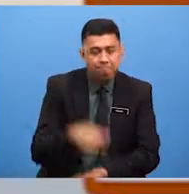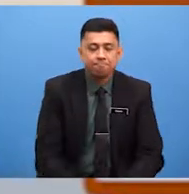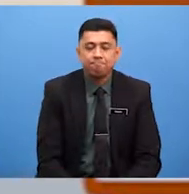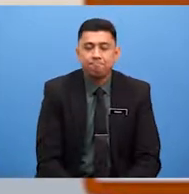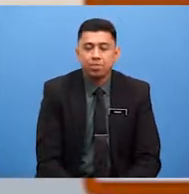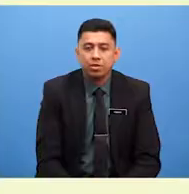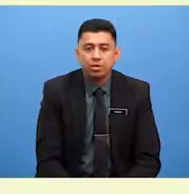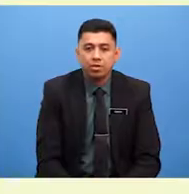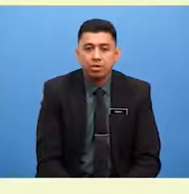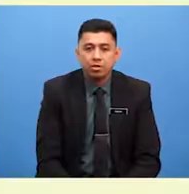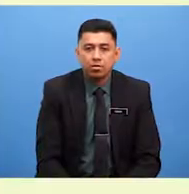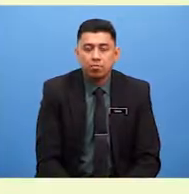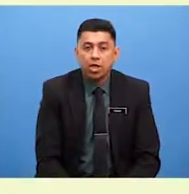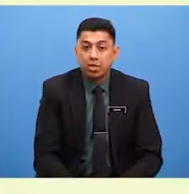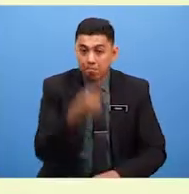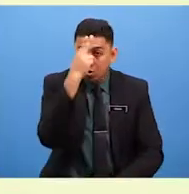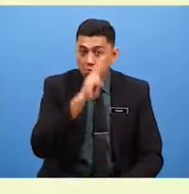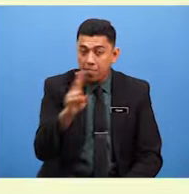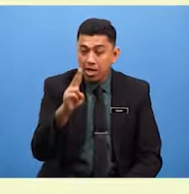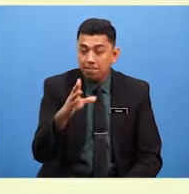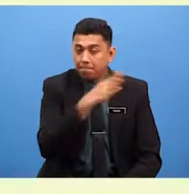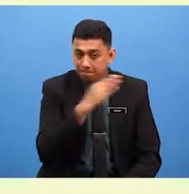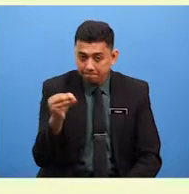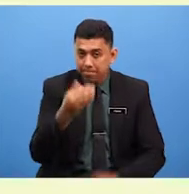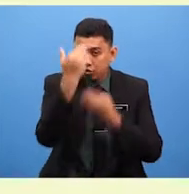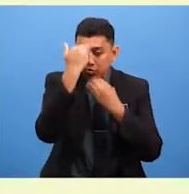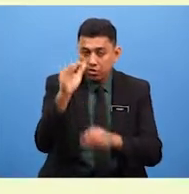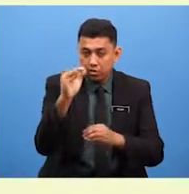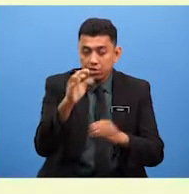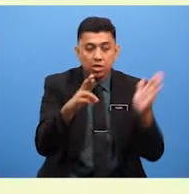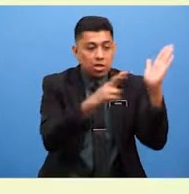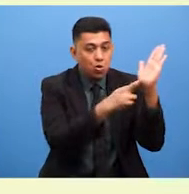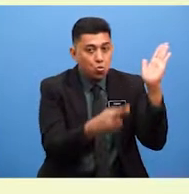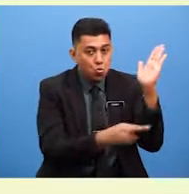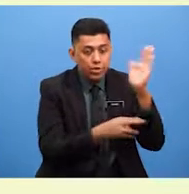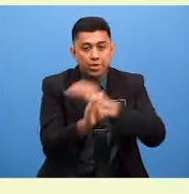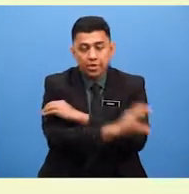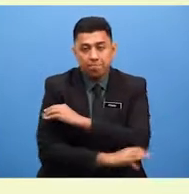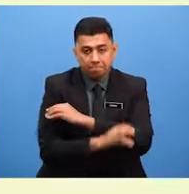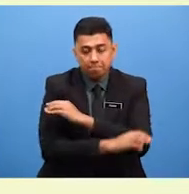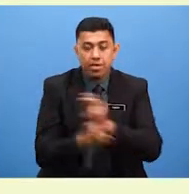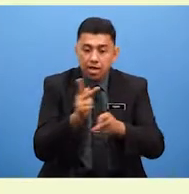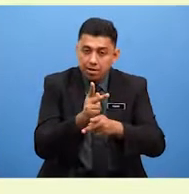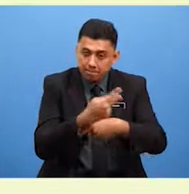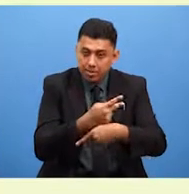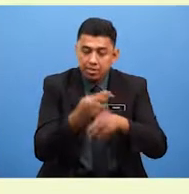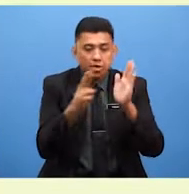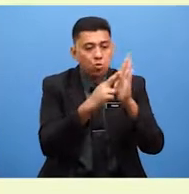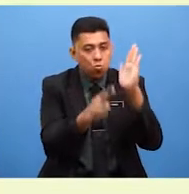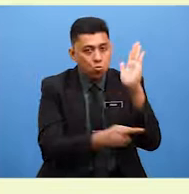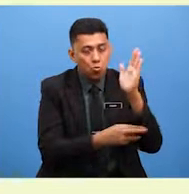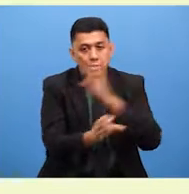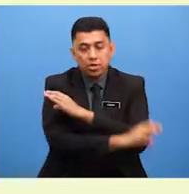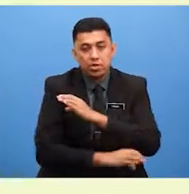Seterusnya adalah menghormati dan patuhi rukun negara. Prinsip rukun negara